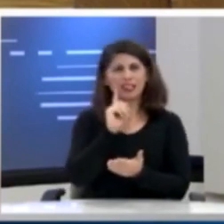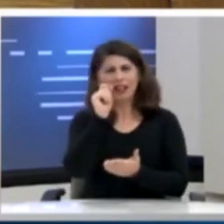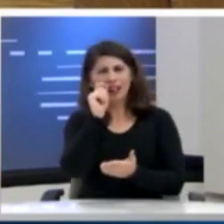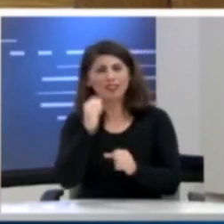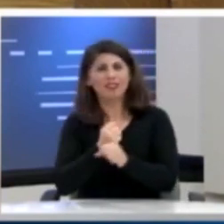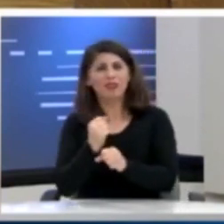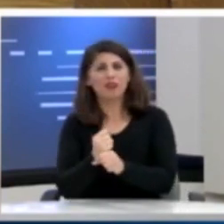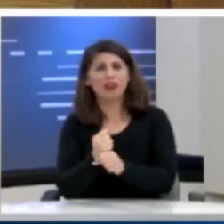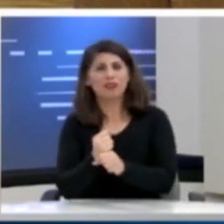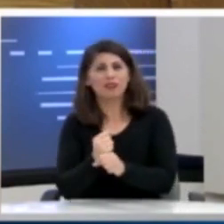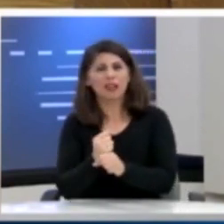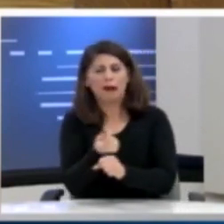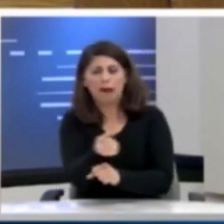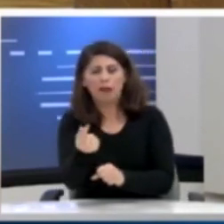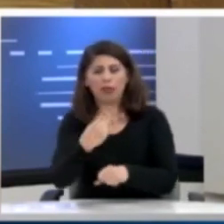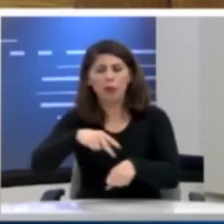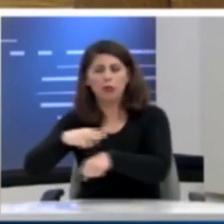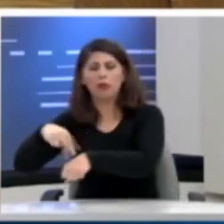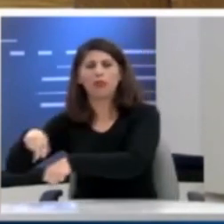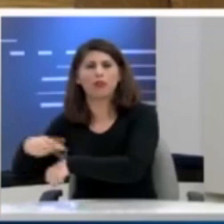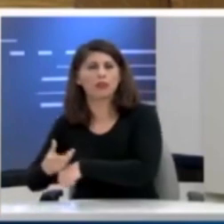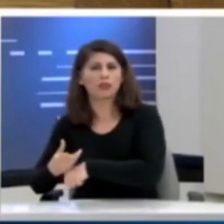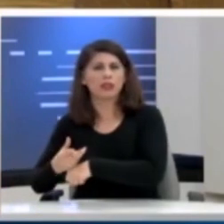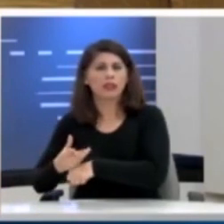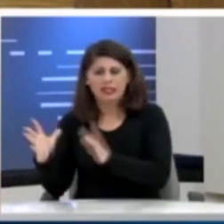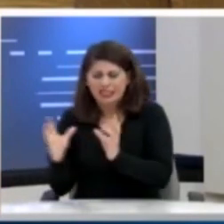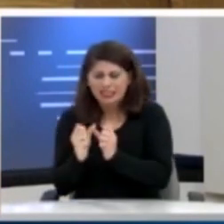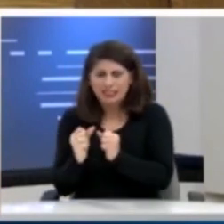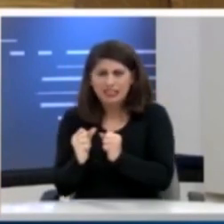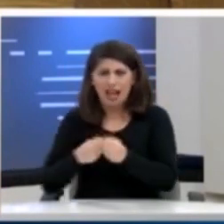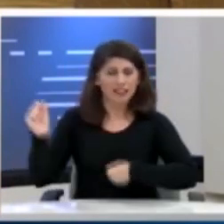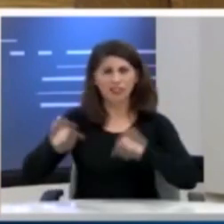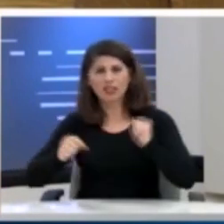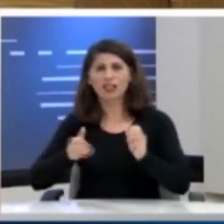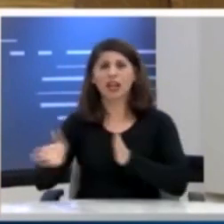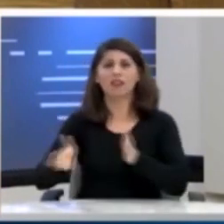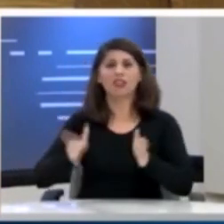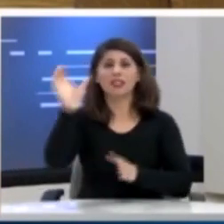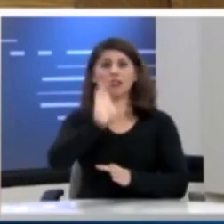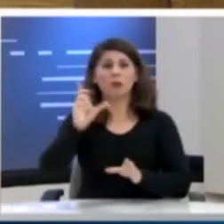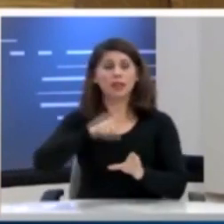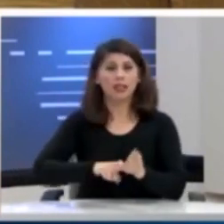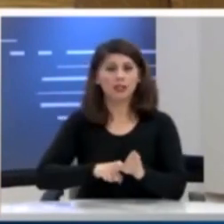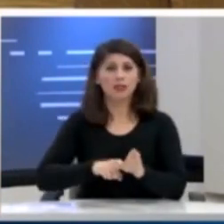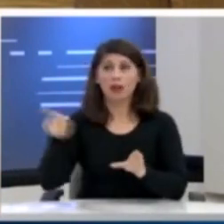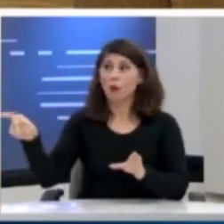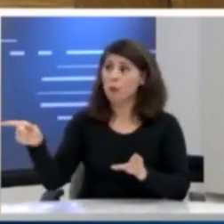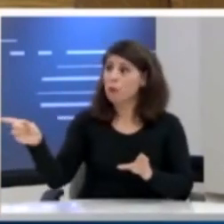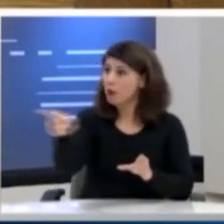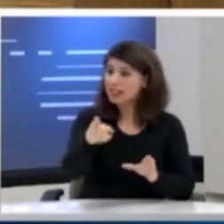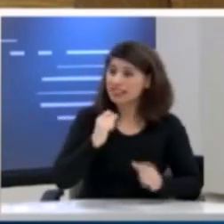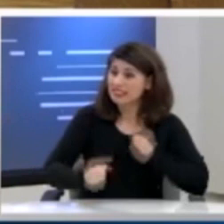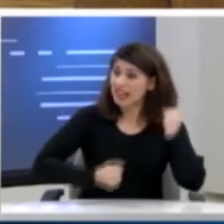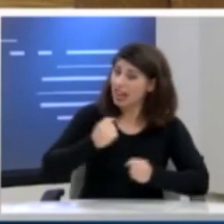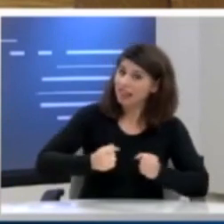εργαζόμενους. Συντηρητικές και αντιδραστικές είναι οι κατευθύνσεις της Ευρωπαϊκής Ένωσης, που τρέχετε να τις